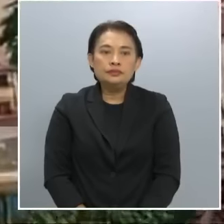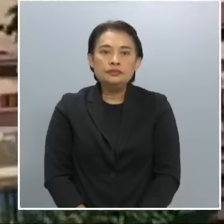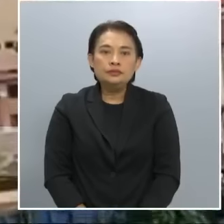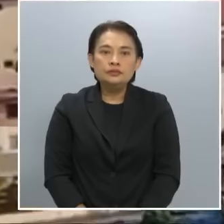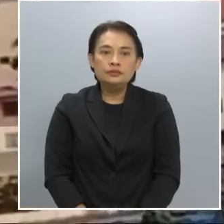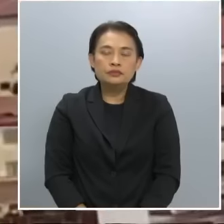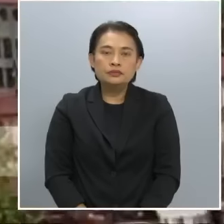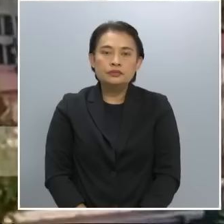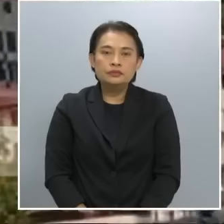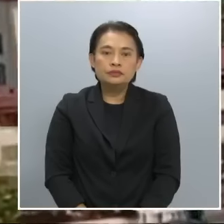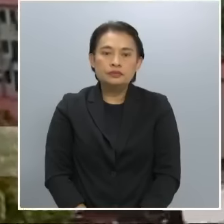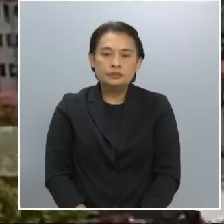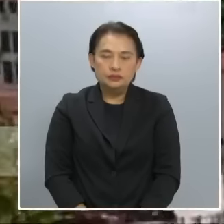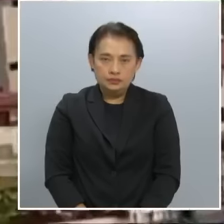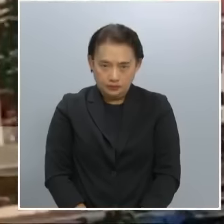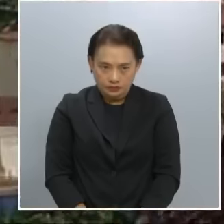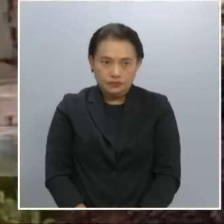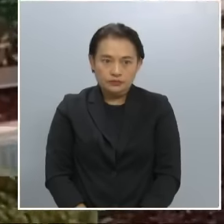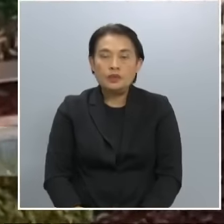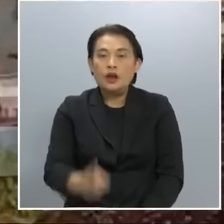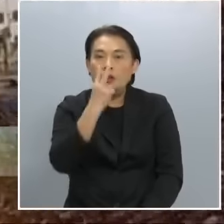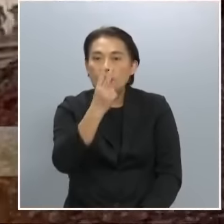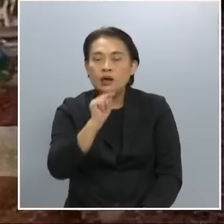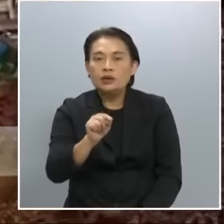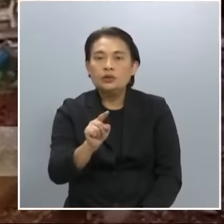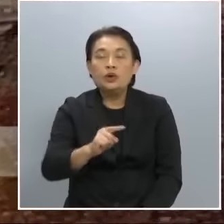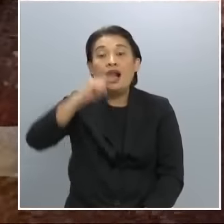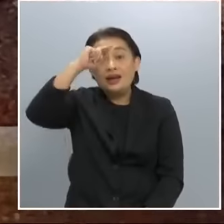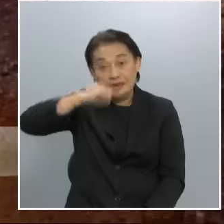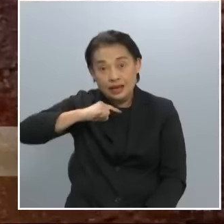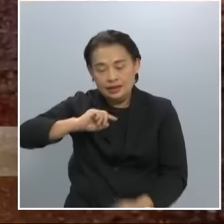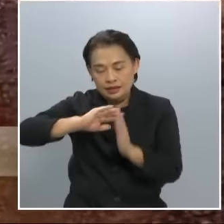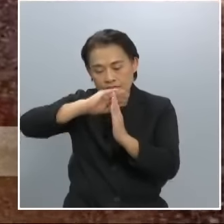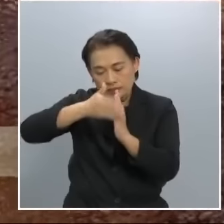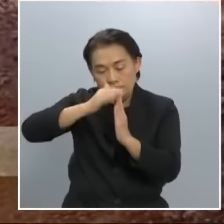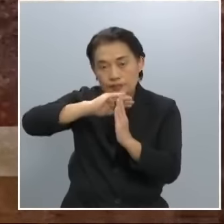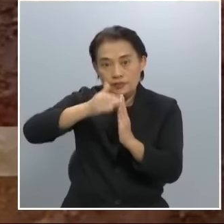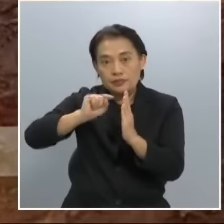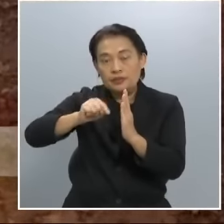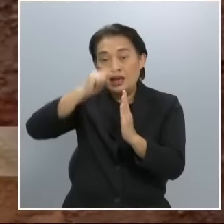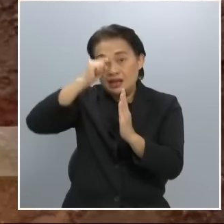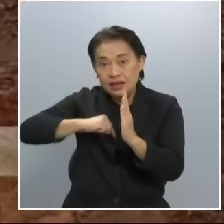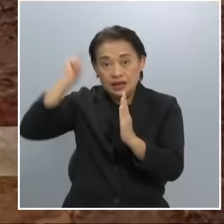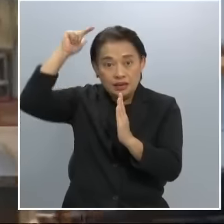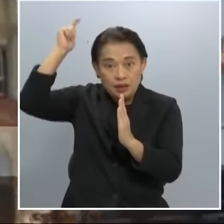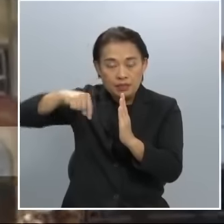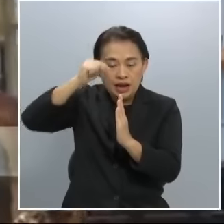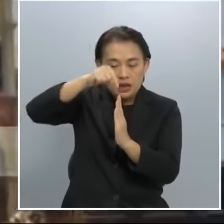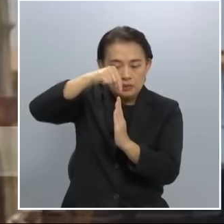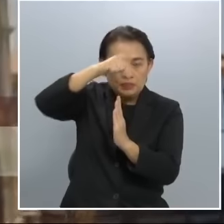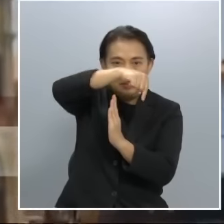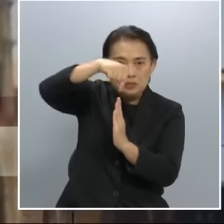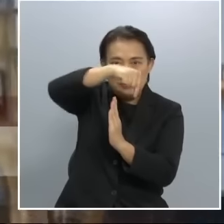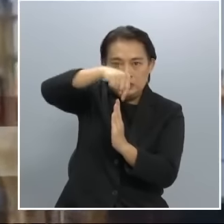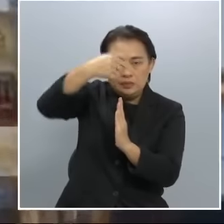ทั้งนี้ทั้งนั้นเมื่อมาดูสถานการณ์ที่ชายแดนไทยเมียนมาหลังจากที่เขาสู้รบกันขนาดนี้และมีการถ